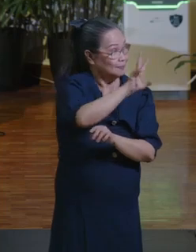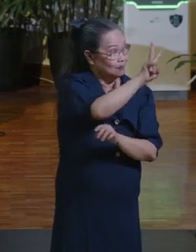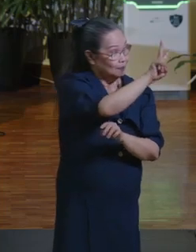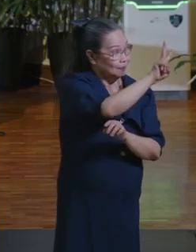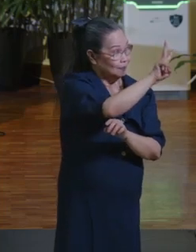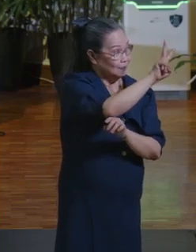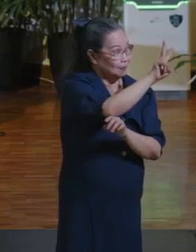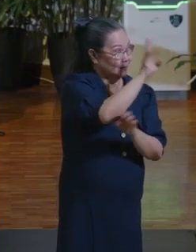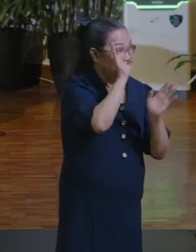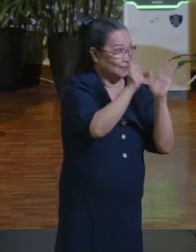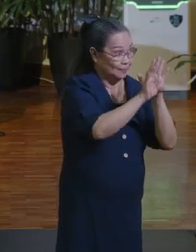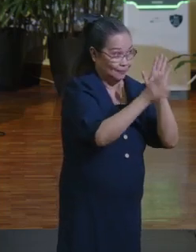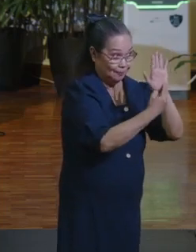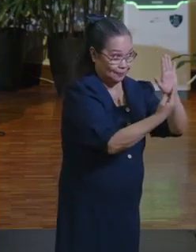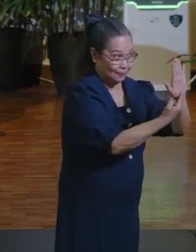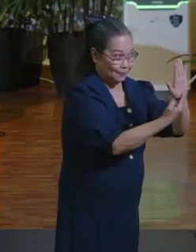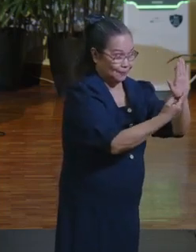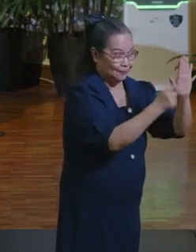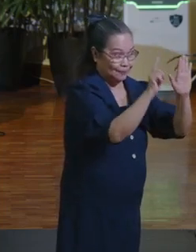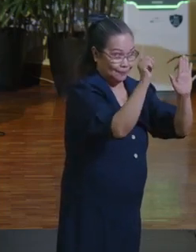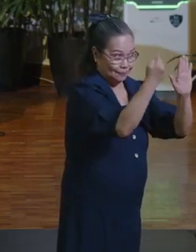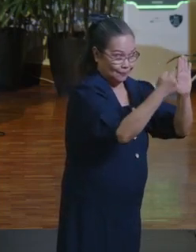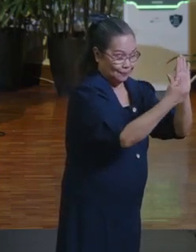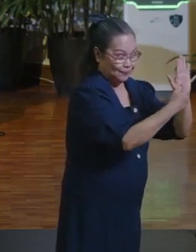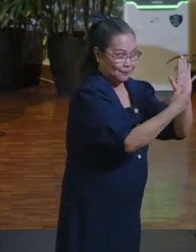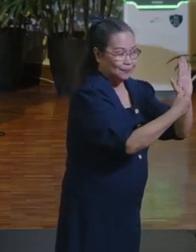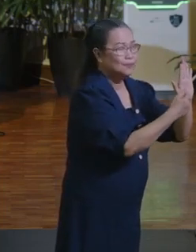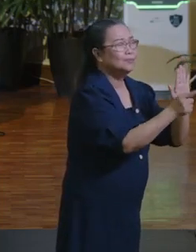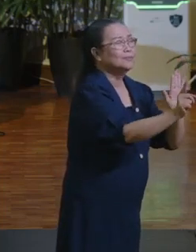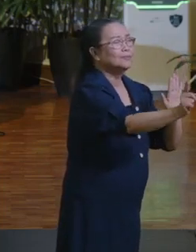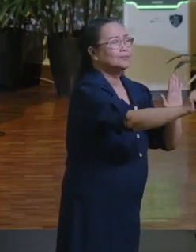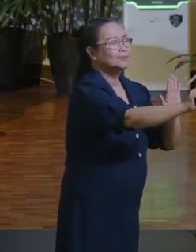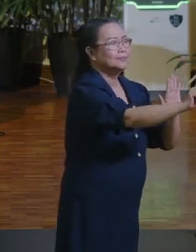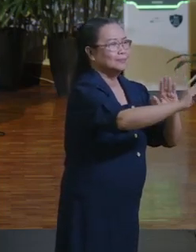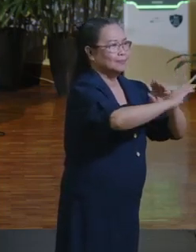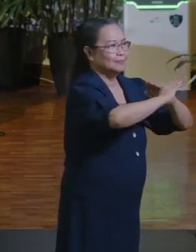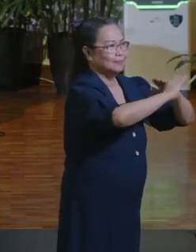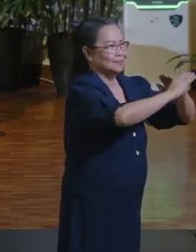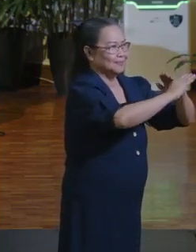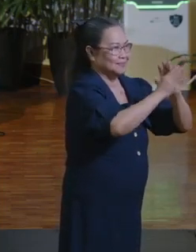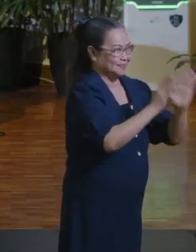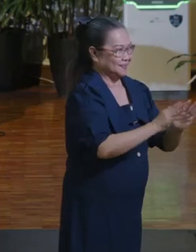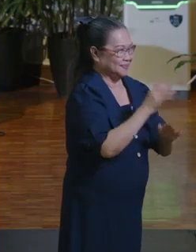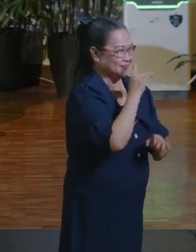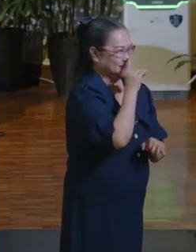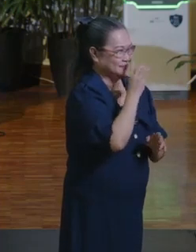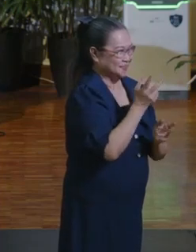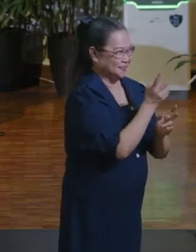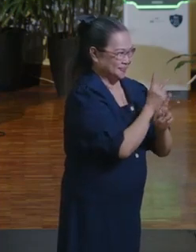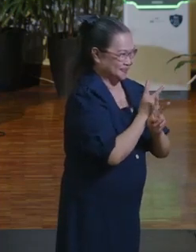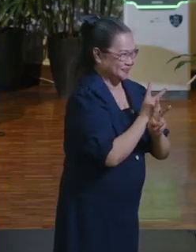kanyang binigay. Yung una ay parang protector,